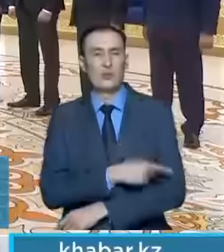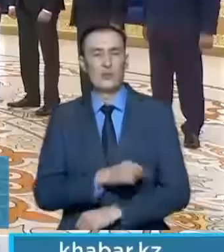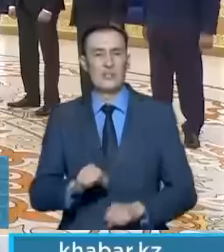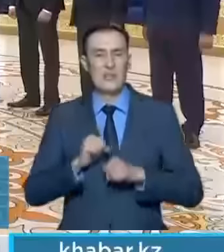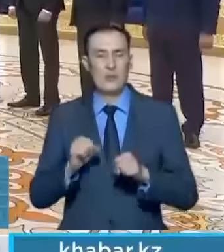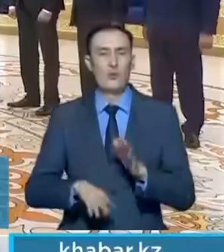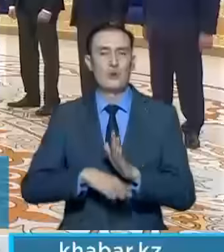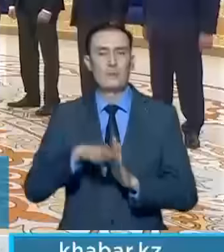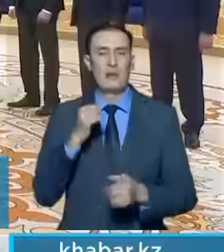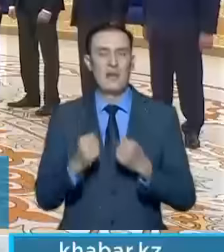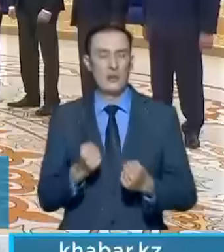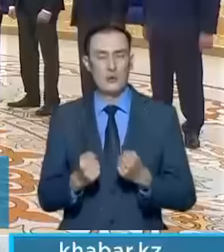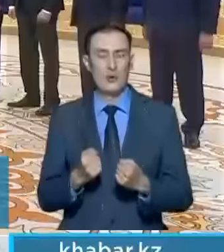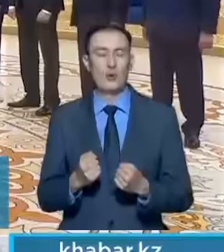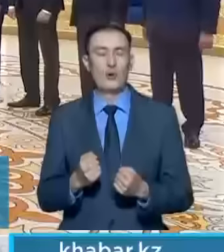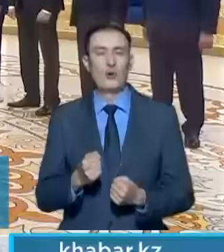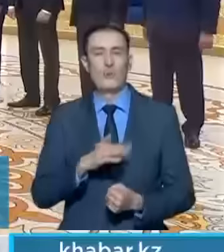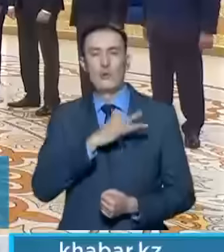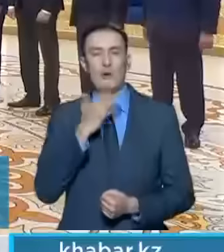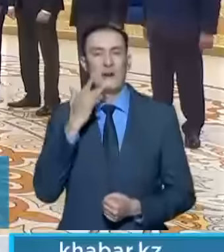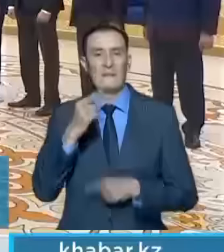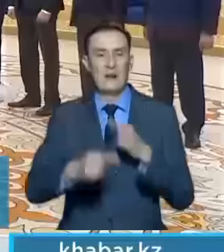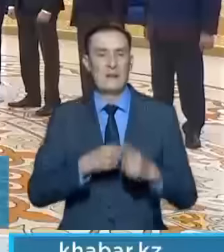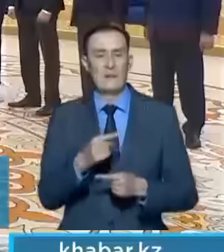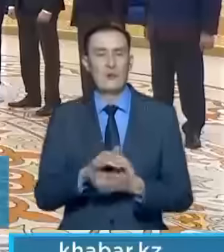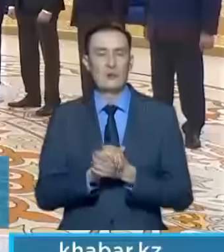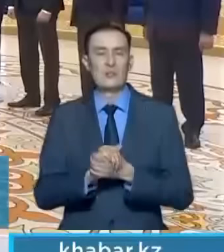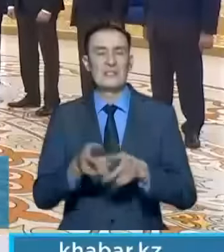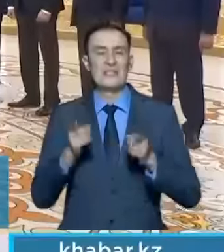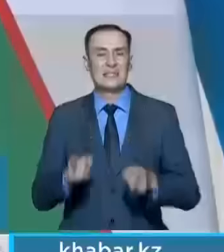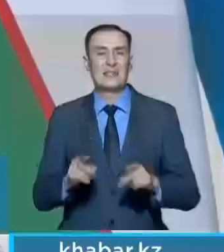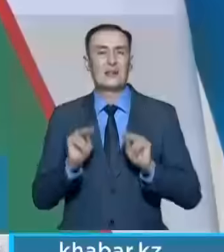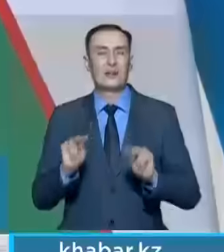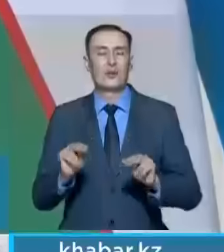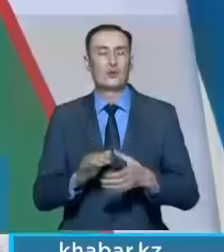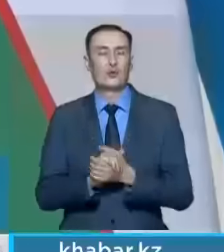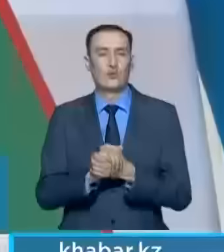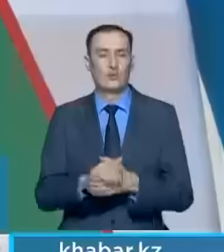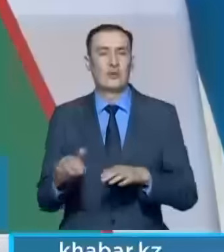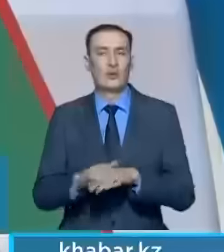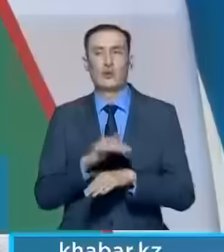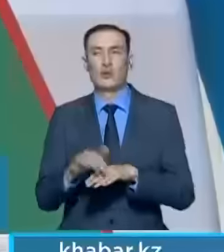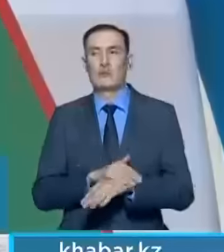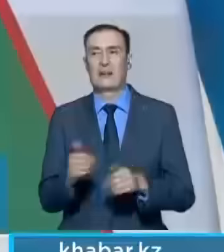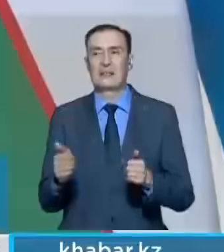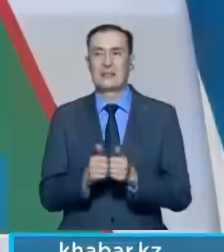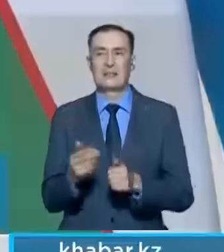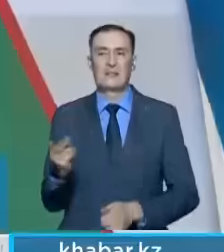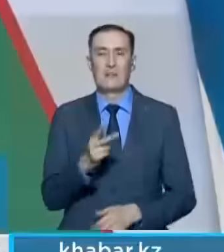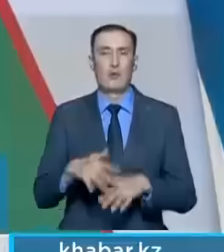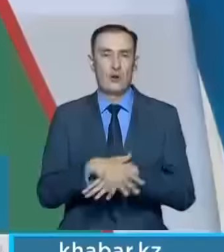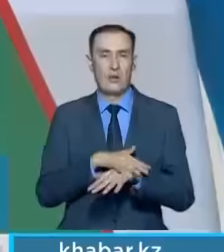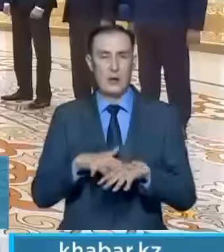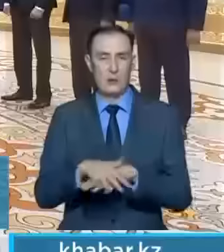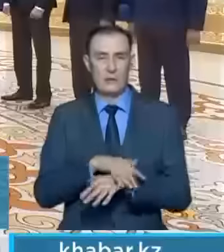по укреплению многовековых уз истинной дружбы и добрососедства двух